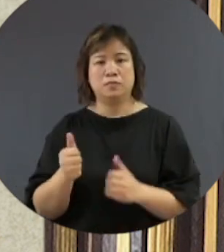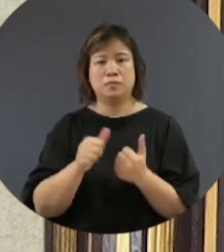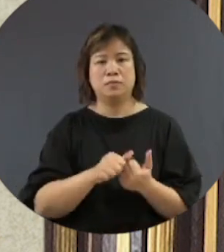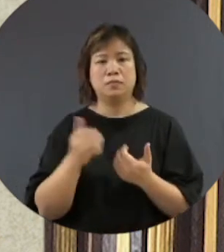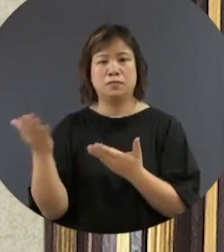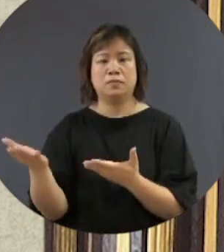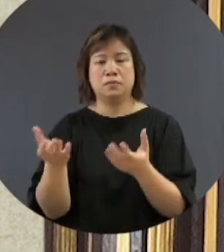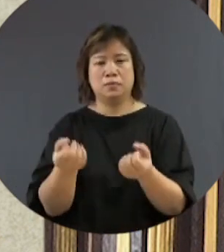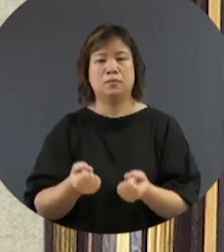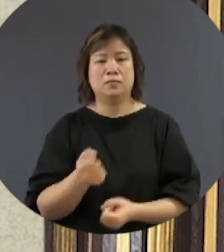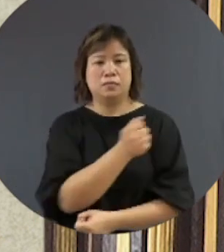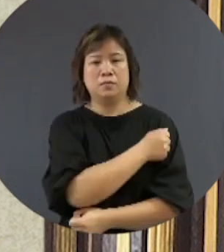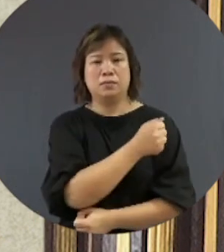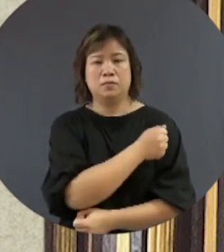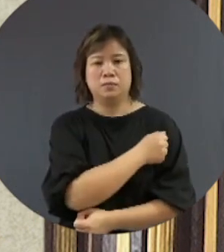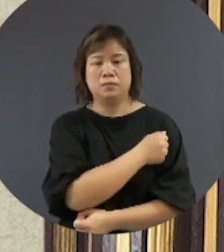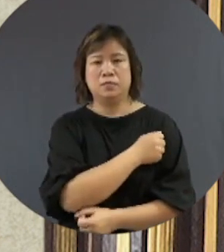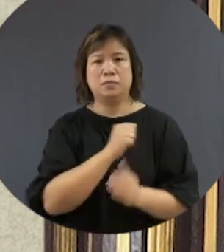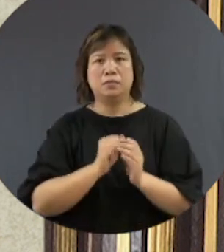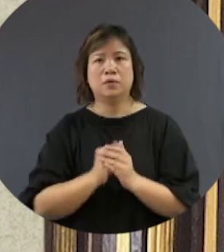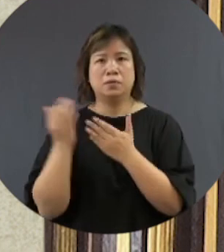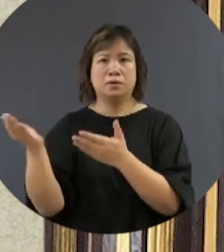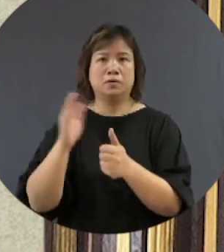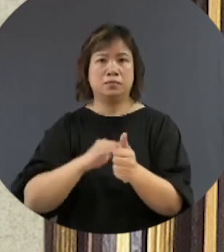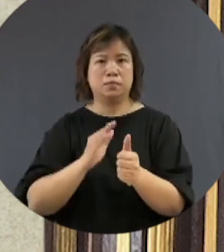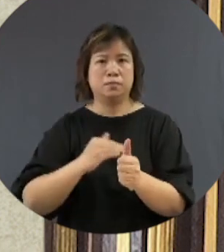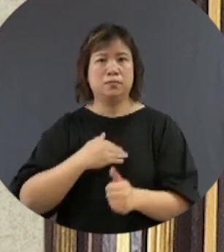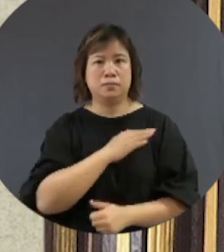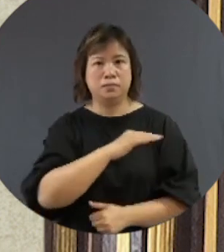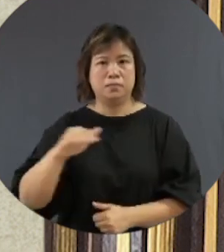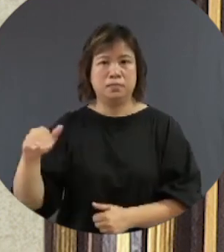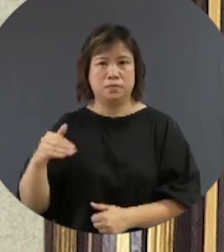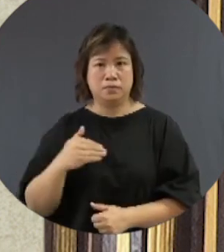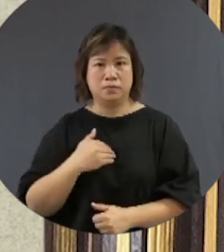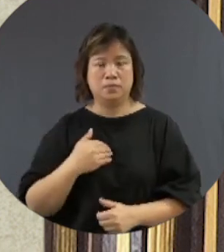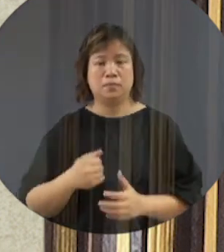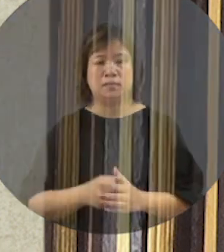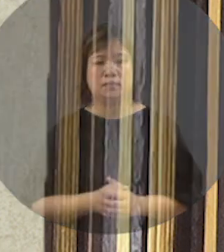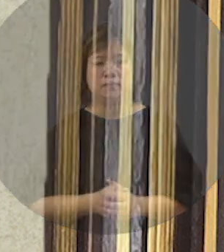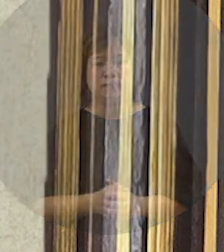仰着你所受的苦难， 求你垂怜我们。